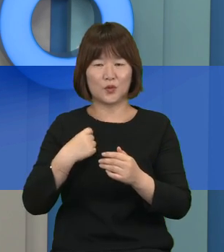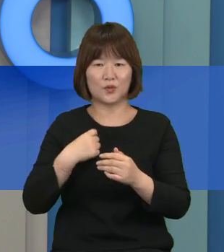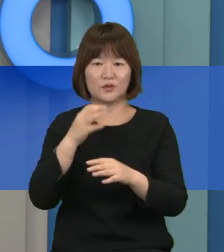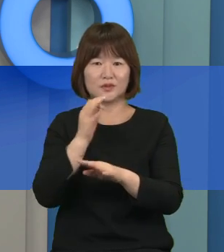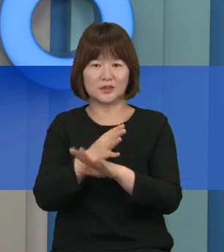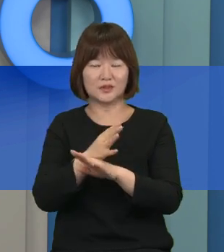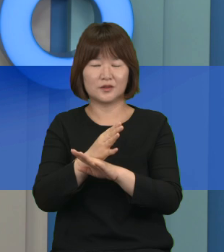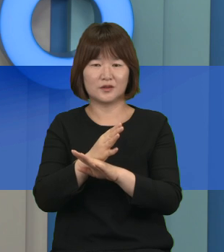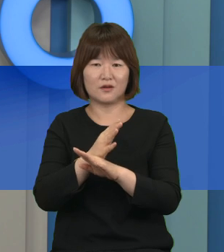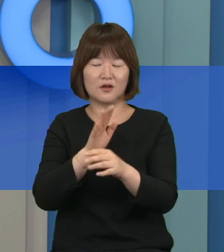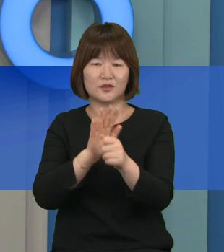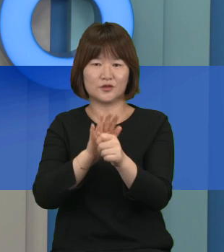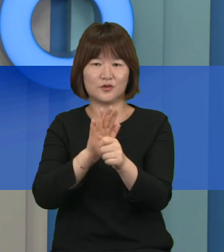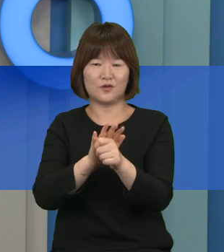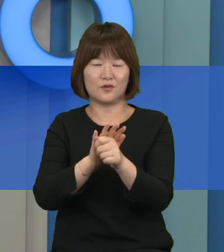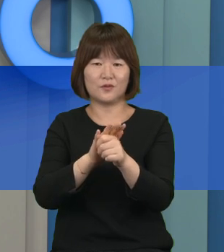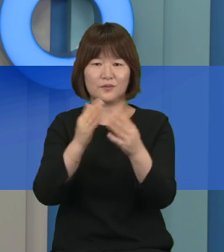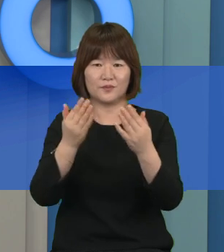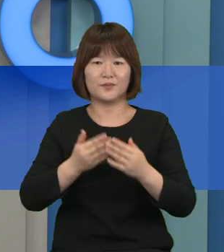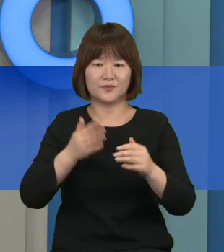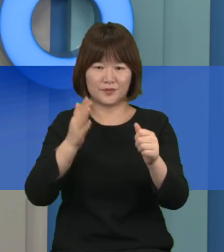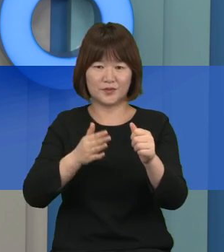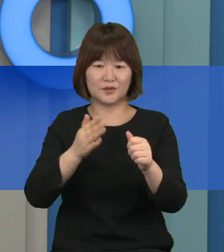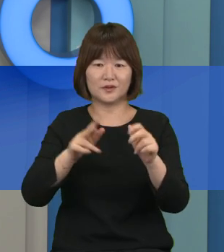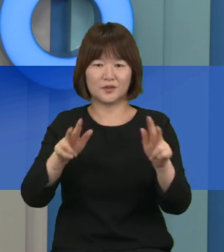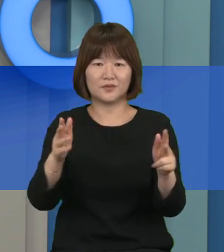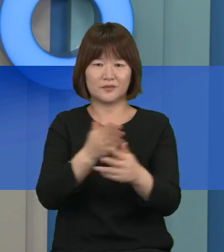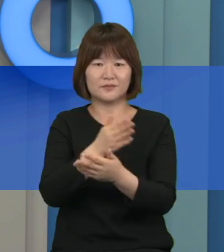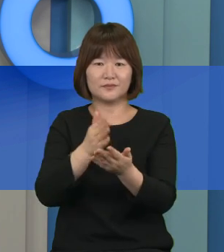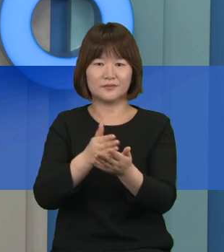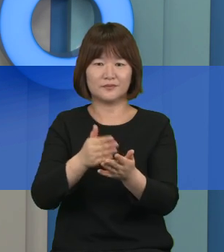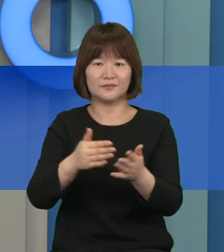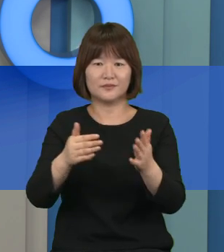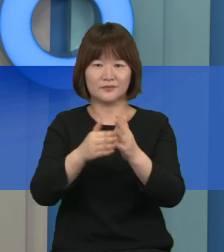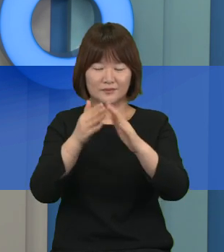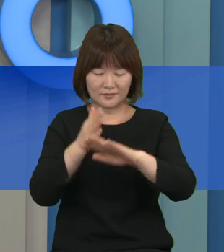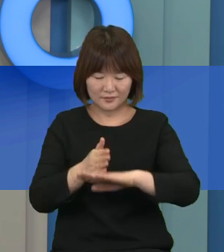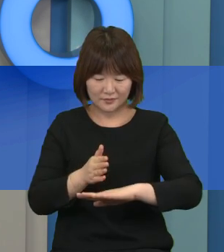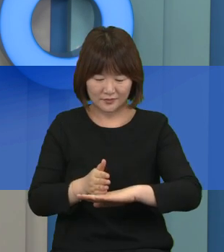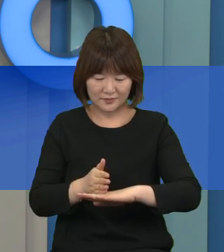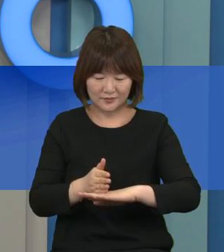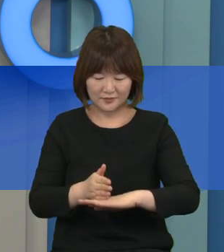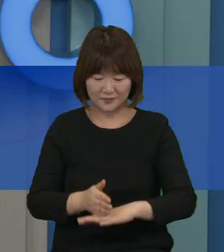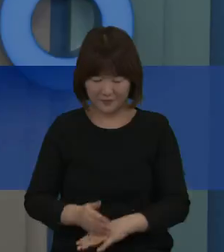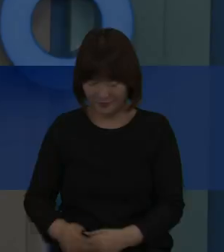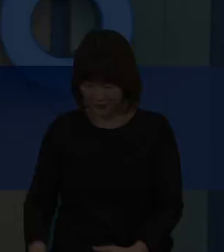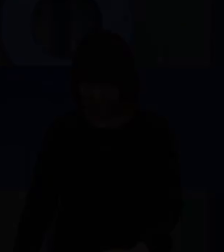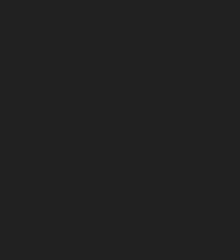지원을 받으시기 바랍니다. 이번 주 준비한 소식은 여기까지입니다. 함께해 주신 여러분 고맙습니다.